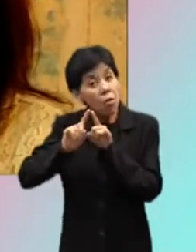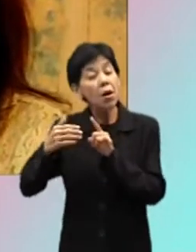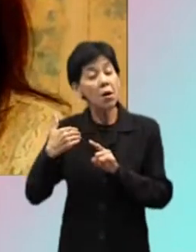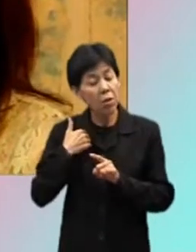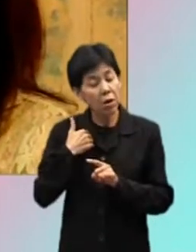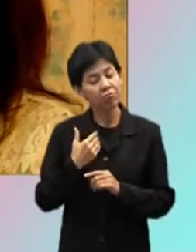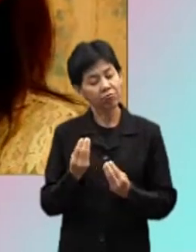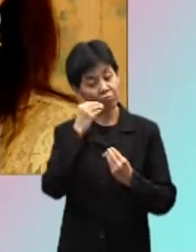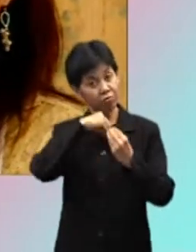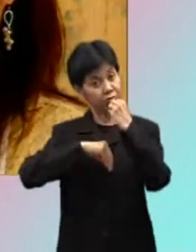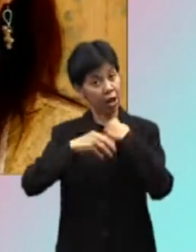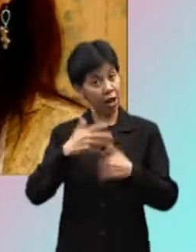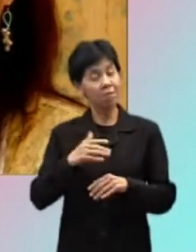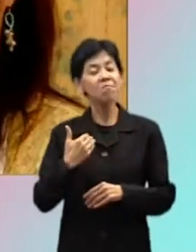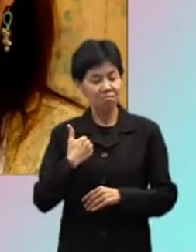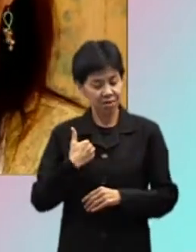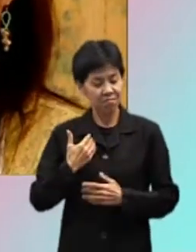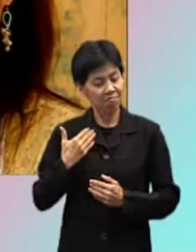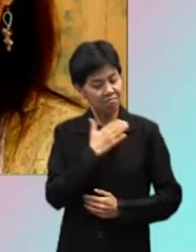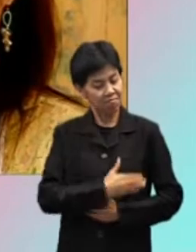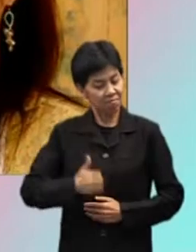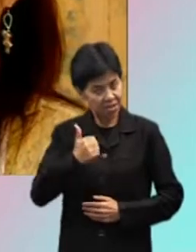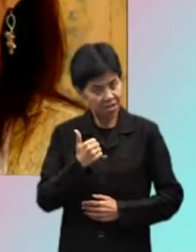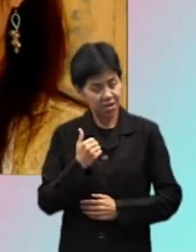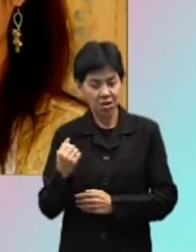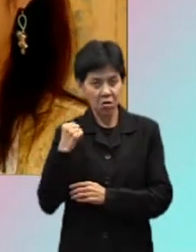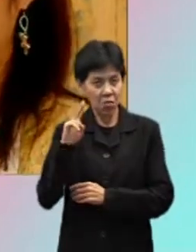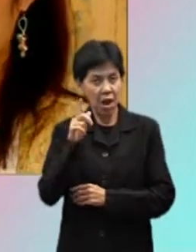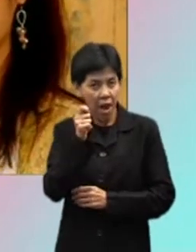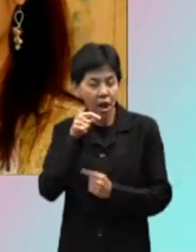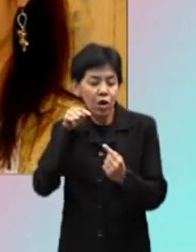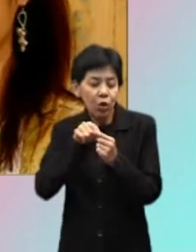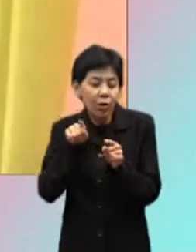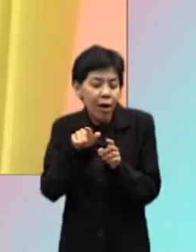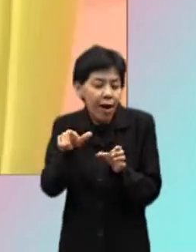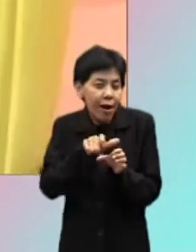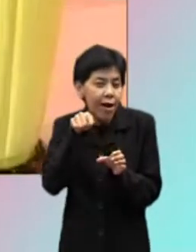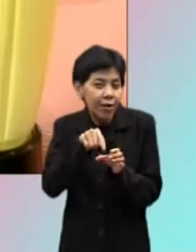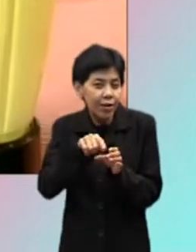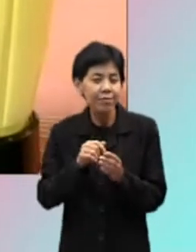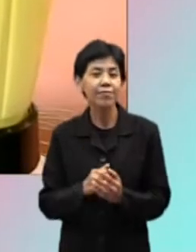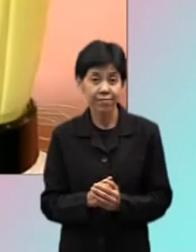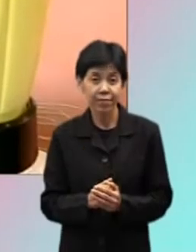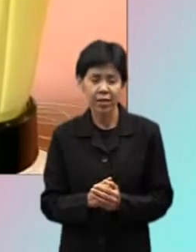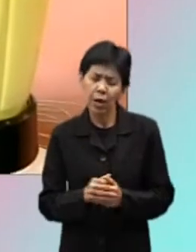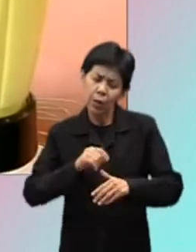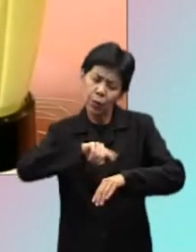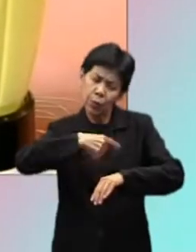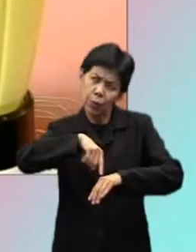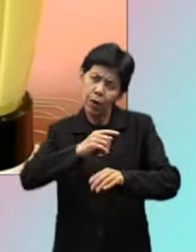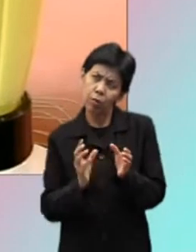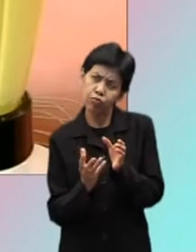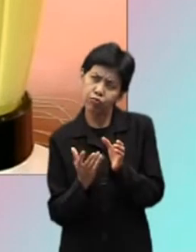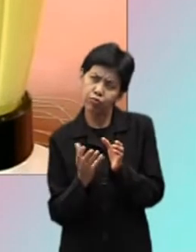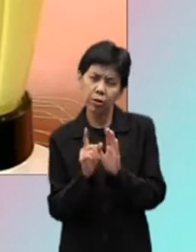ถที่จะได้วิตามิน A ที่มาในรูปแบบของไอศกรีมปกติใช้เวลาปั่นประมาณ